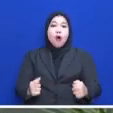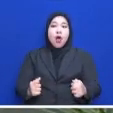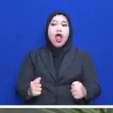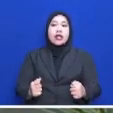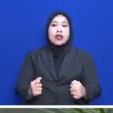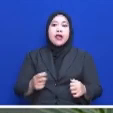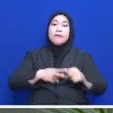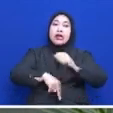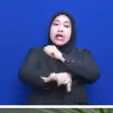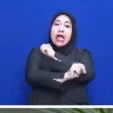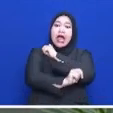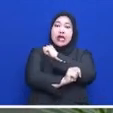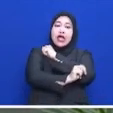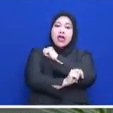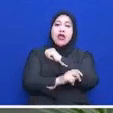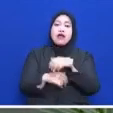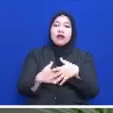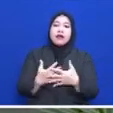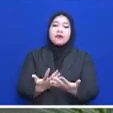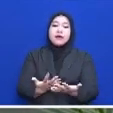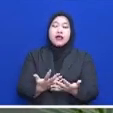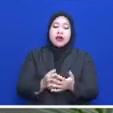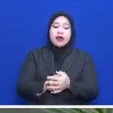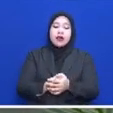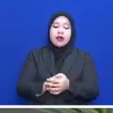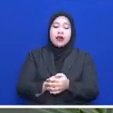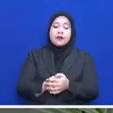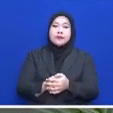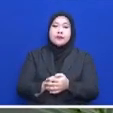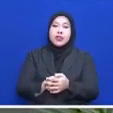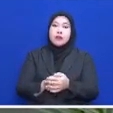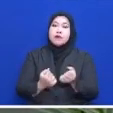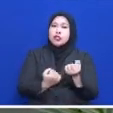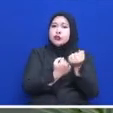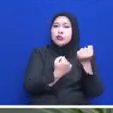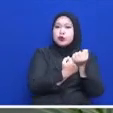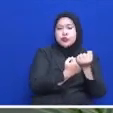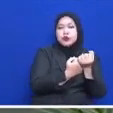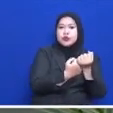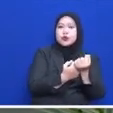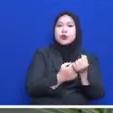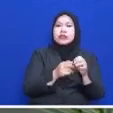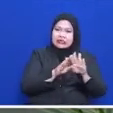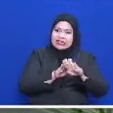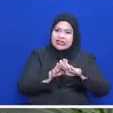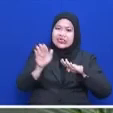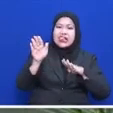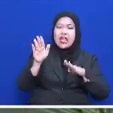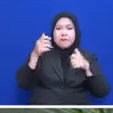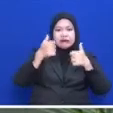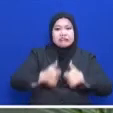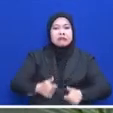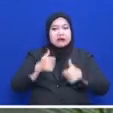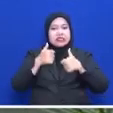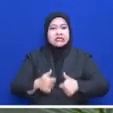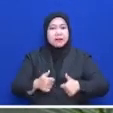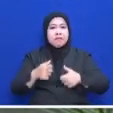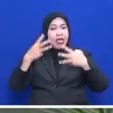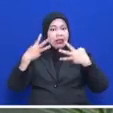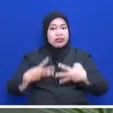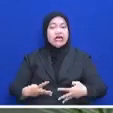bernegara dengan menjunjung tinggi prinsipprinsip etika